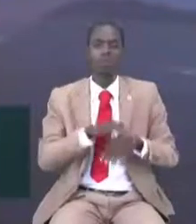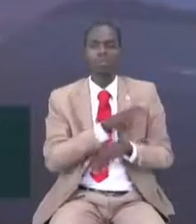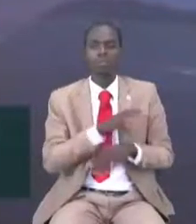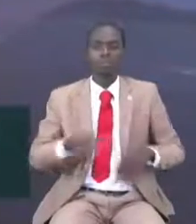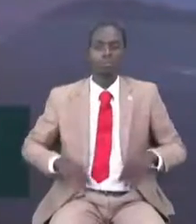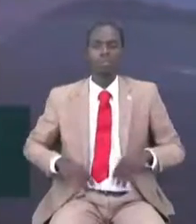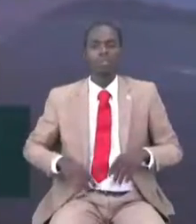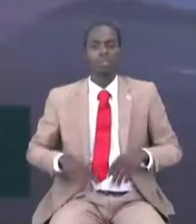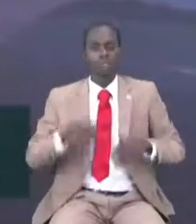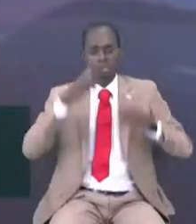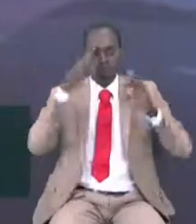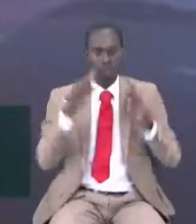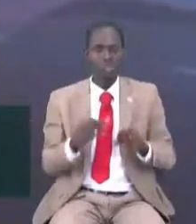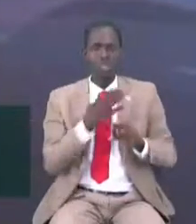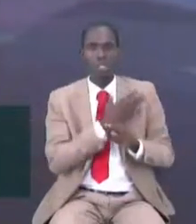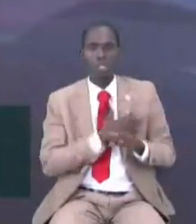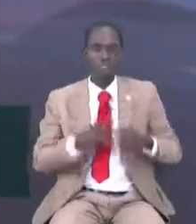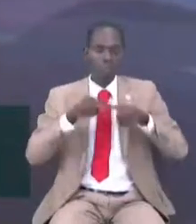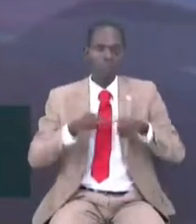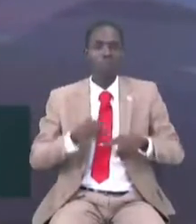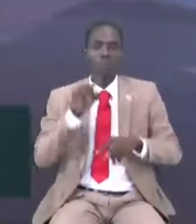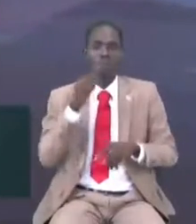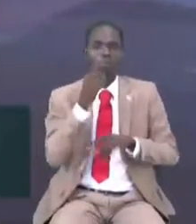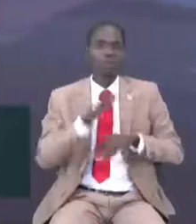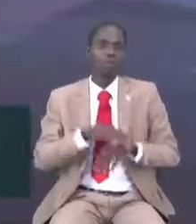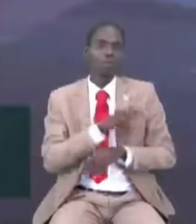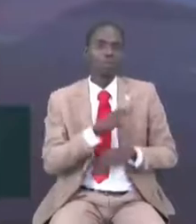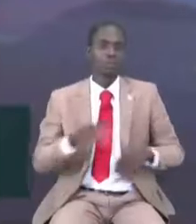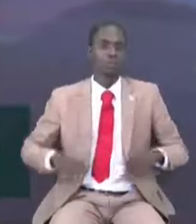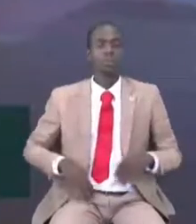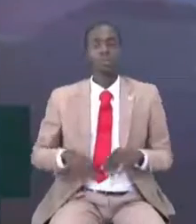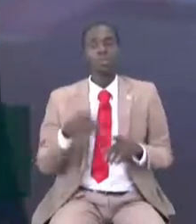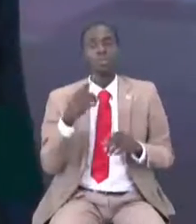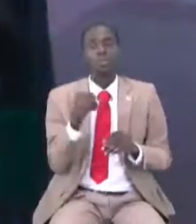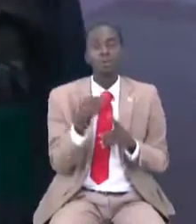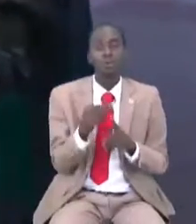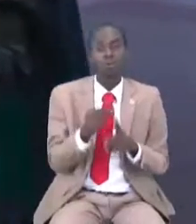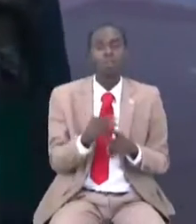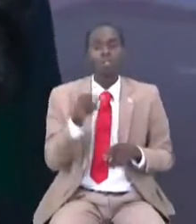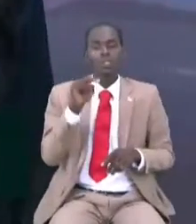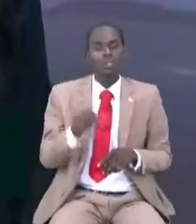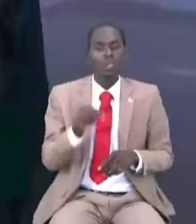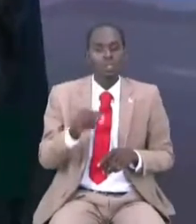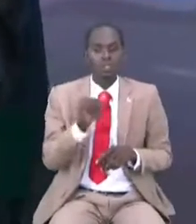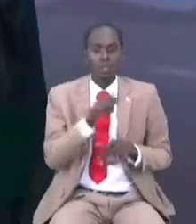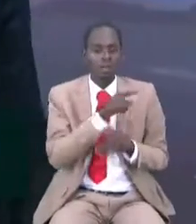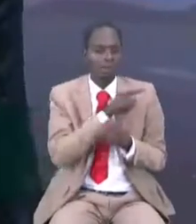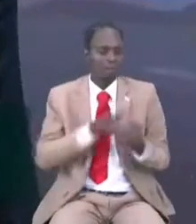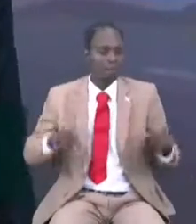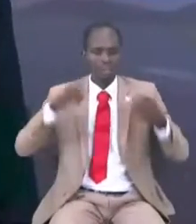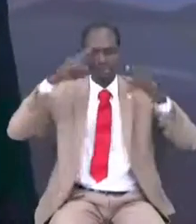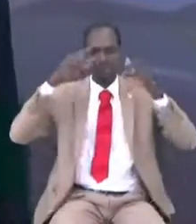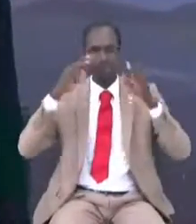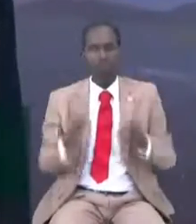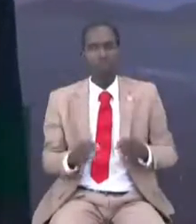Le message a besoin d'une décision finale. Soit que tu l'acceptes, soit que tu le rejettes. Si